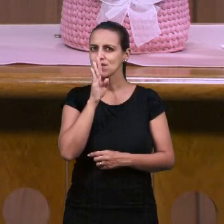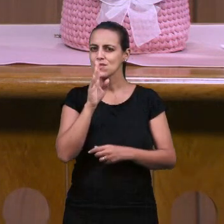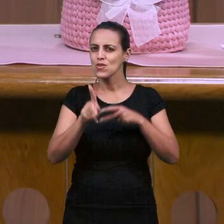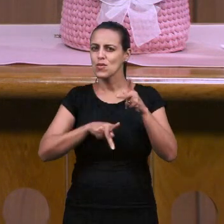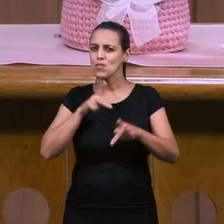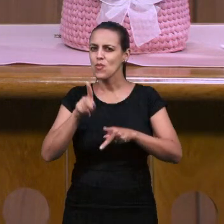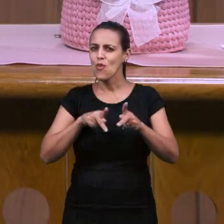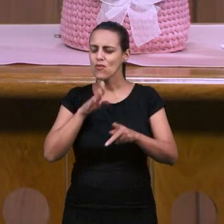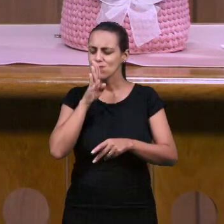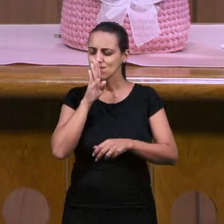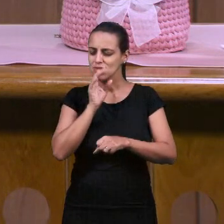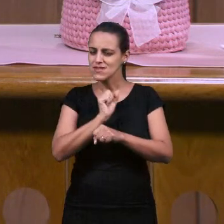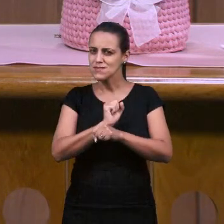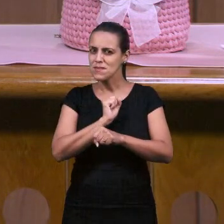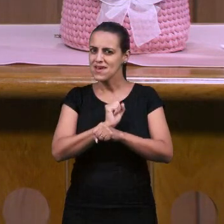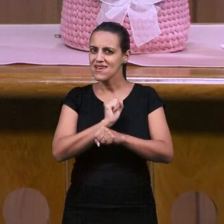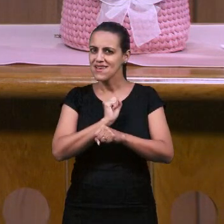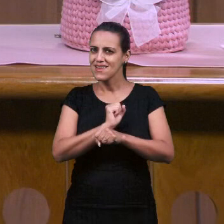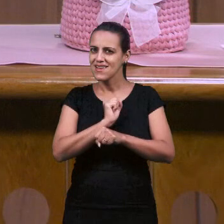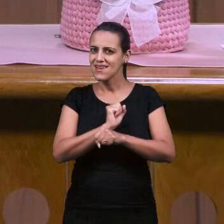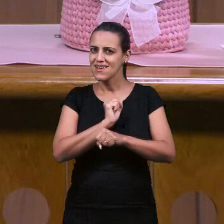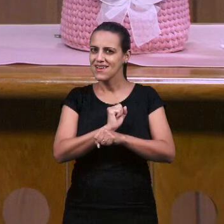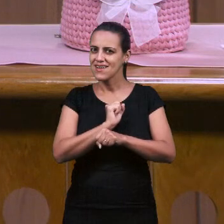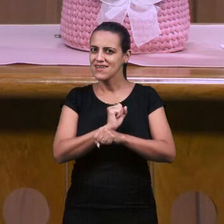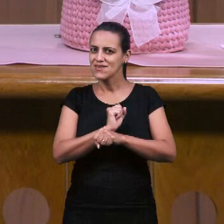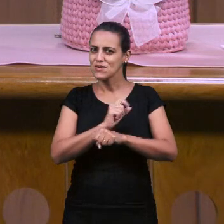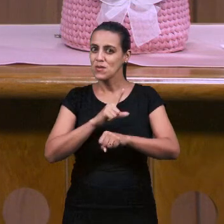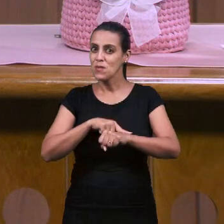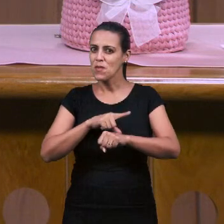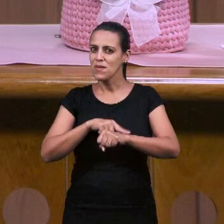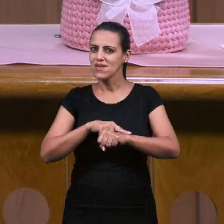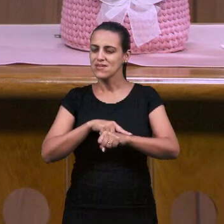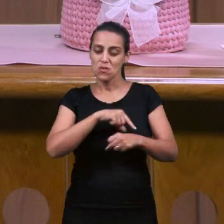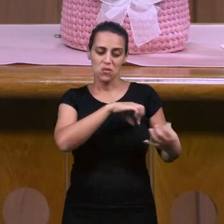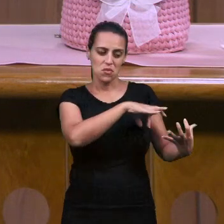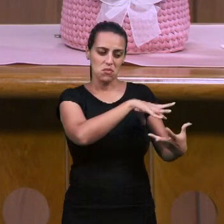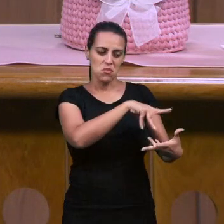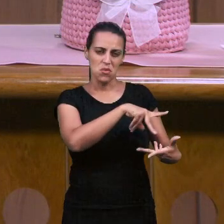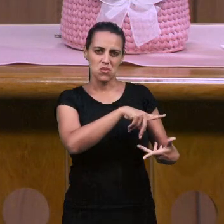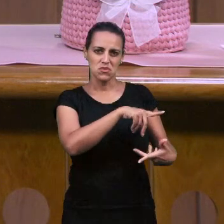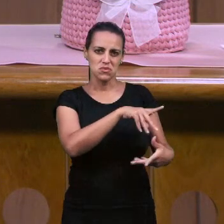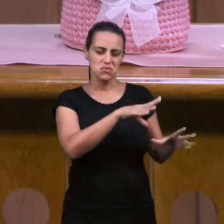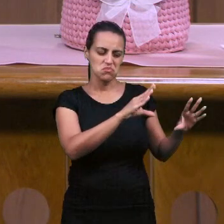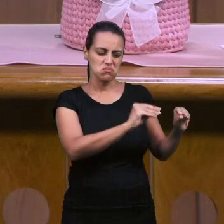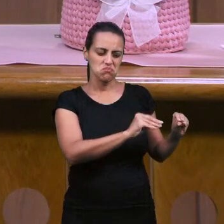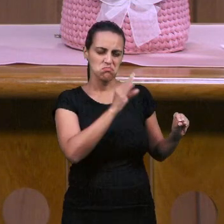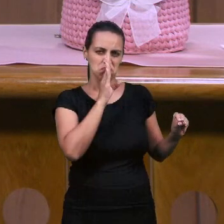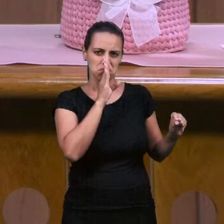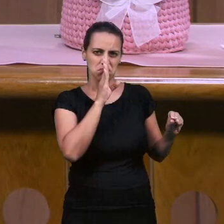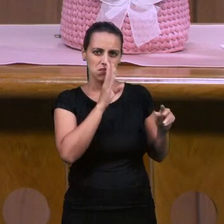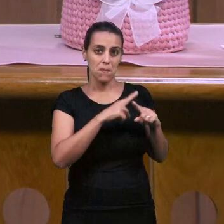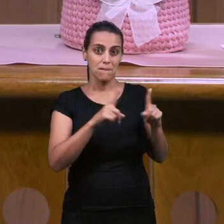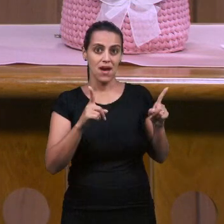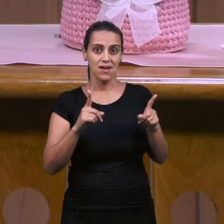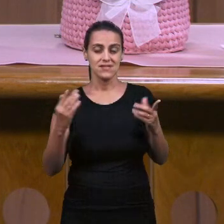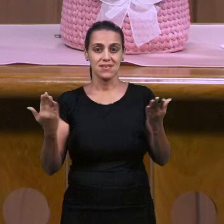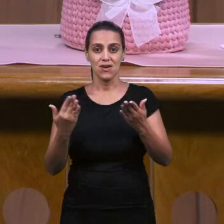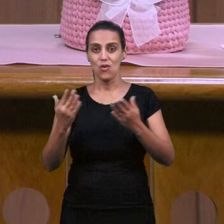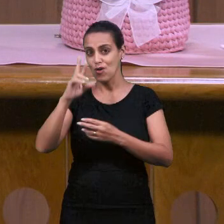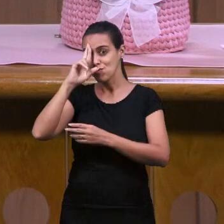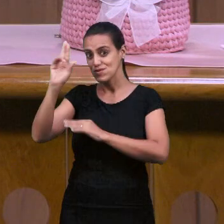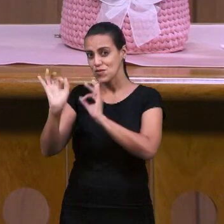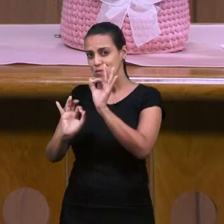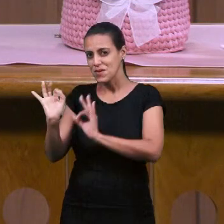Le peuple qui attendait le monde, il dort. Mais en ce moment, le Seigneur, il prépare